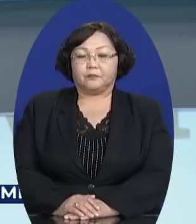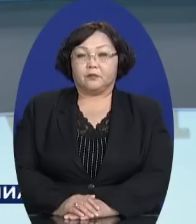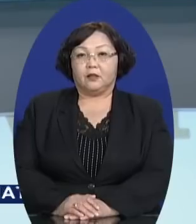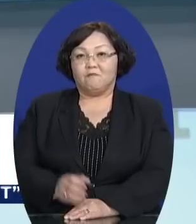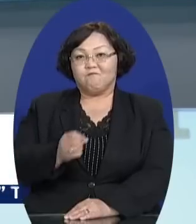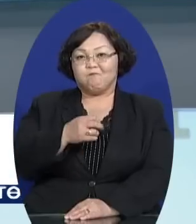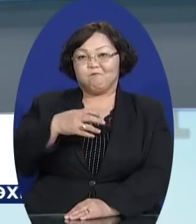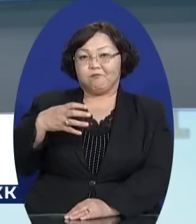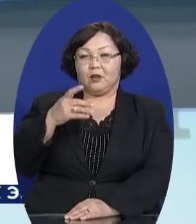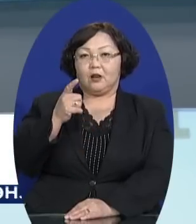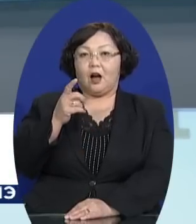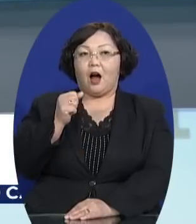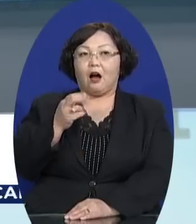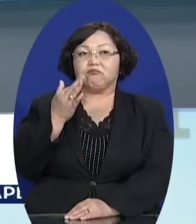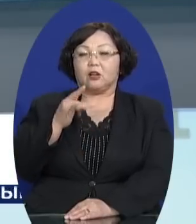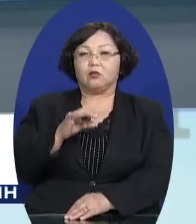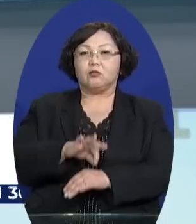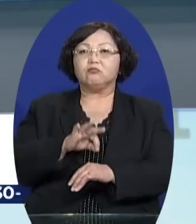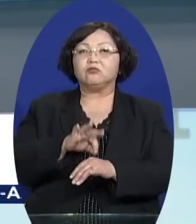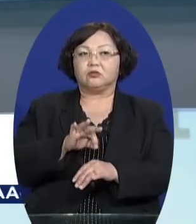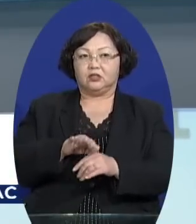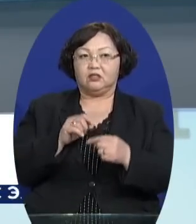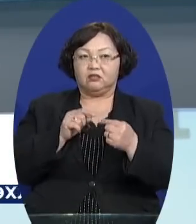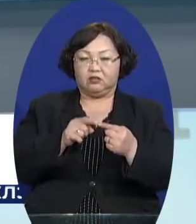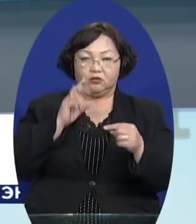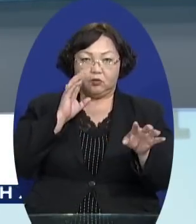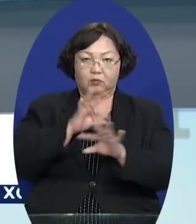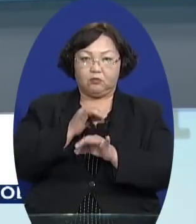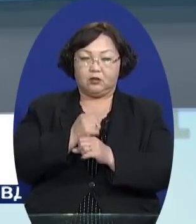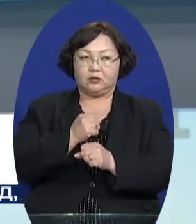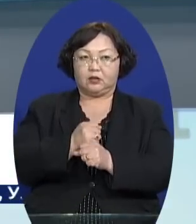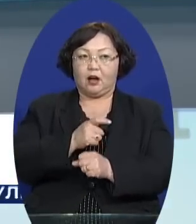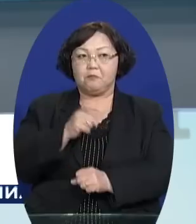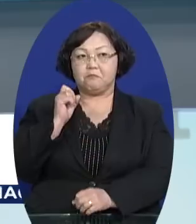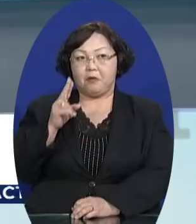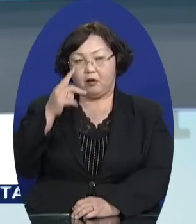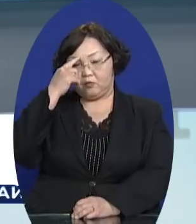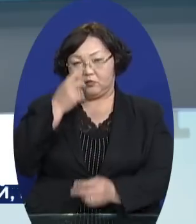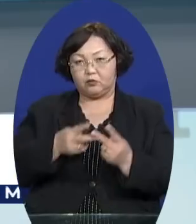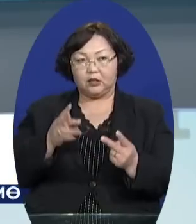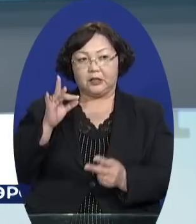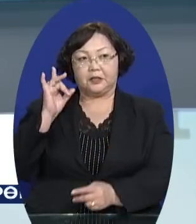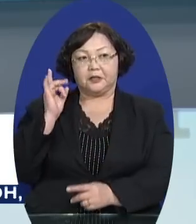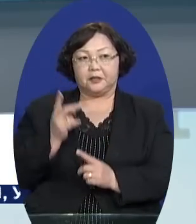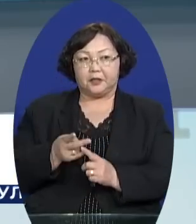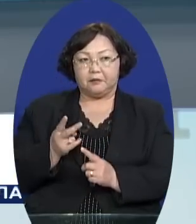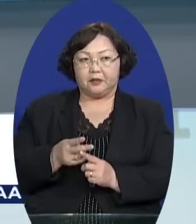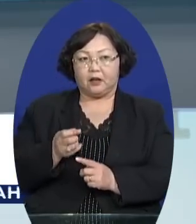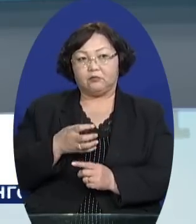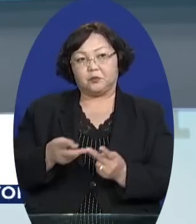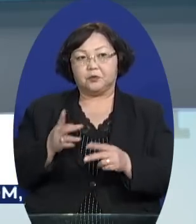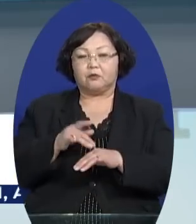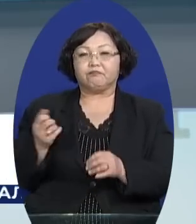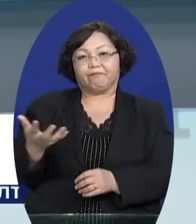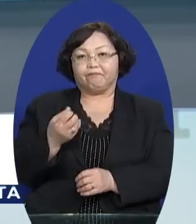Хавдрын эсрэг үндэсний аян Увсай мэгт үргэлжилж байна. Энэ аяныг Хаан банк хавдар судлалын үндэсний төв болон Монголын үндэсний олон нийтийн радио телевизийн хамтран 13 дахь жилдээ зохион байгуулж